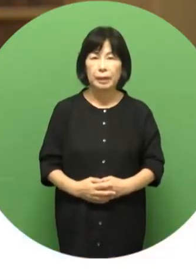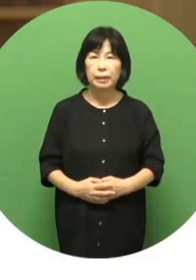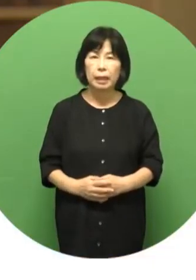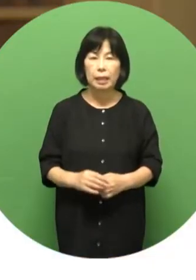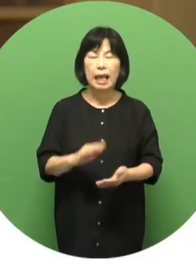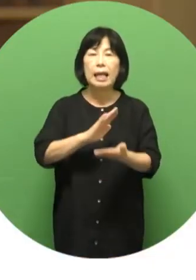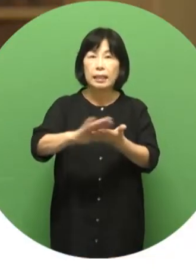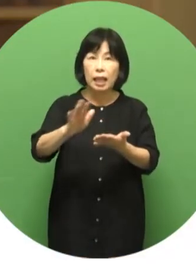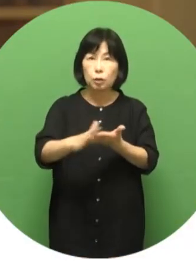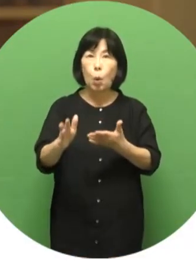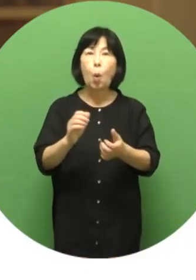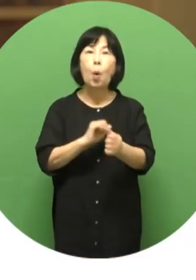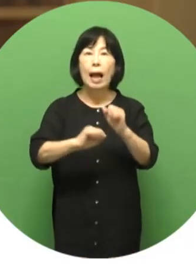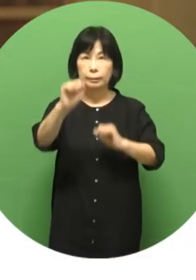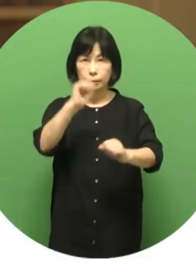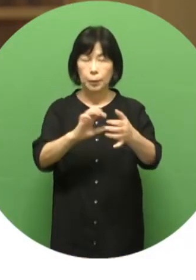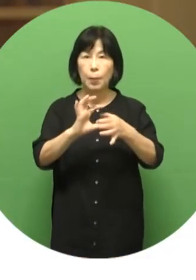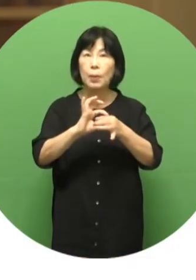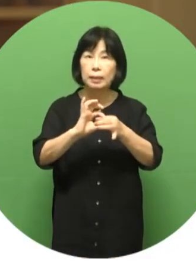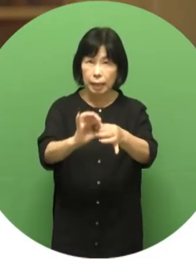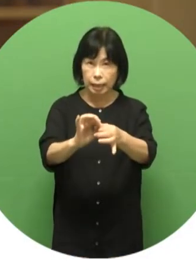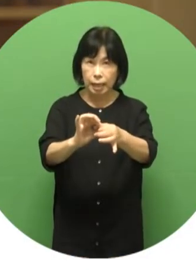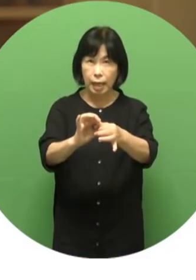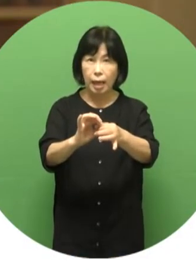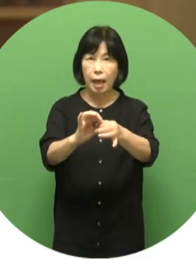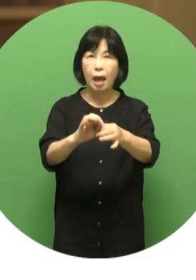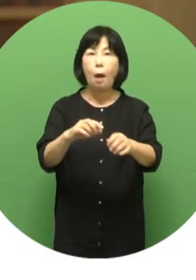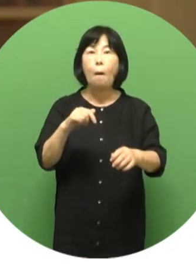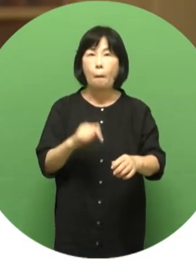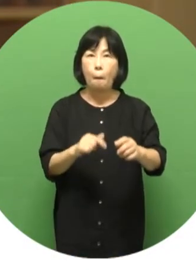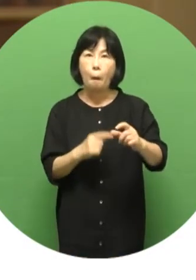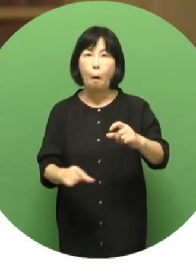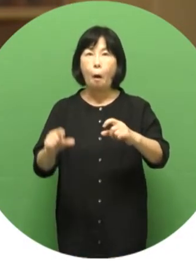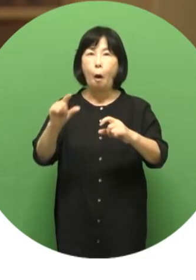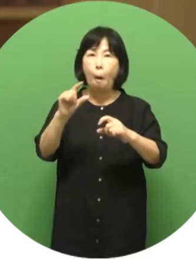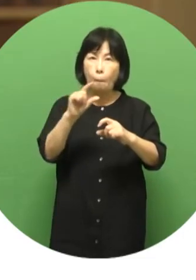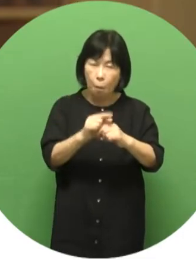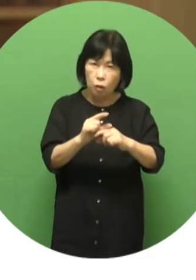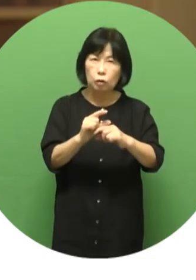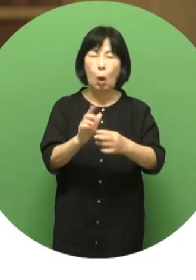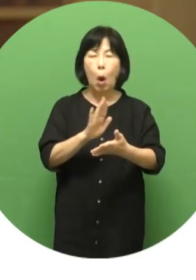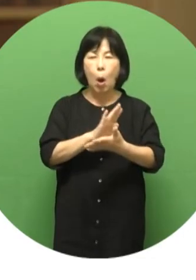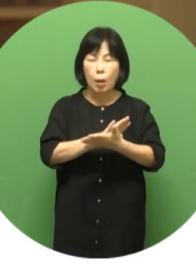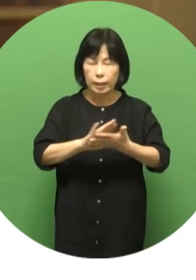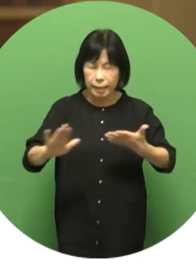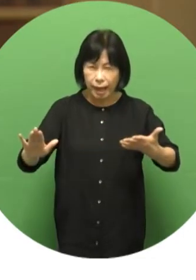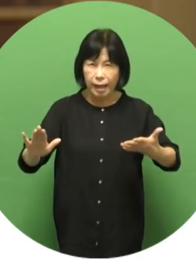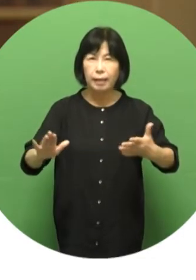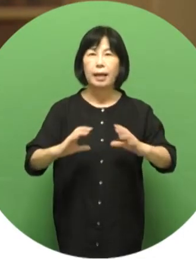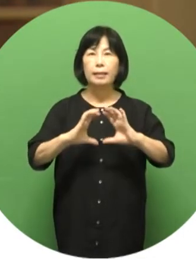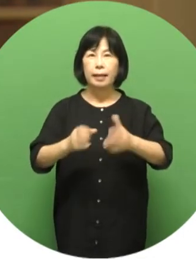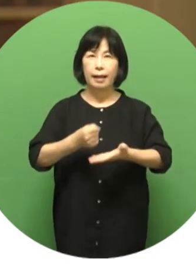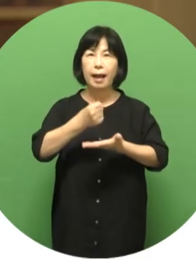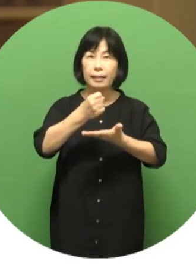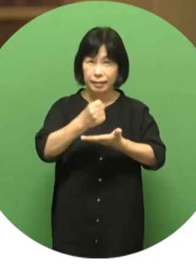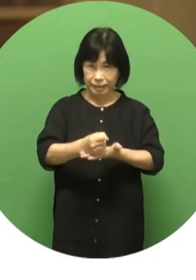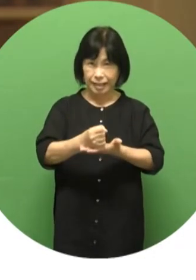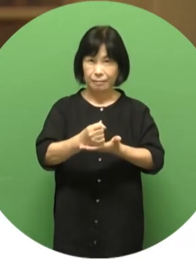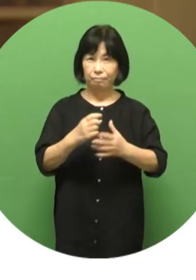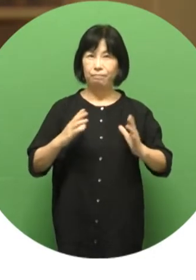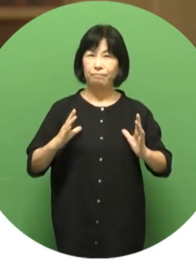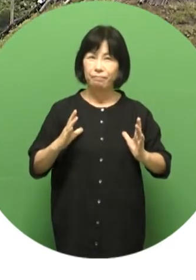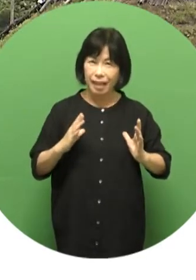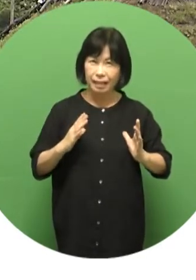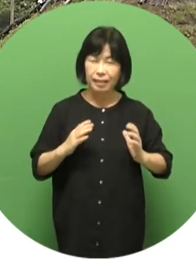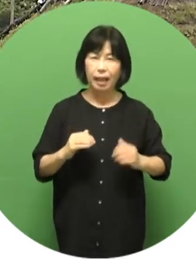清掃活動でもっと御所のをきれいにして、御所がもっときれいな世界遺産になって